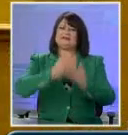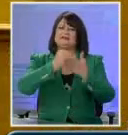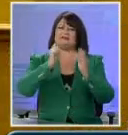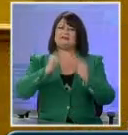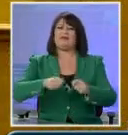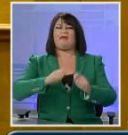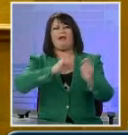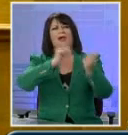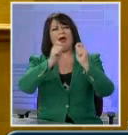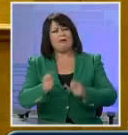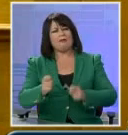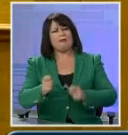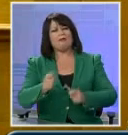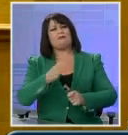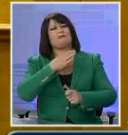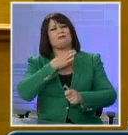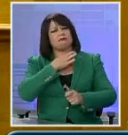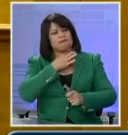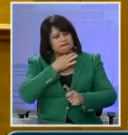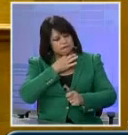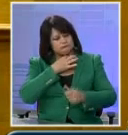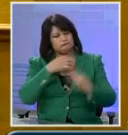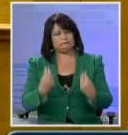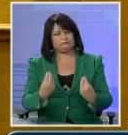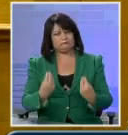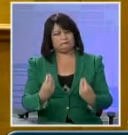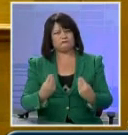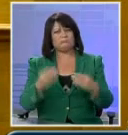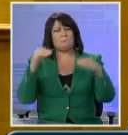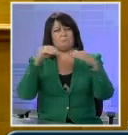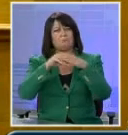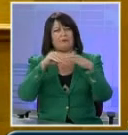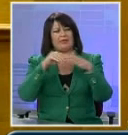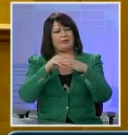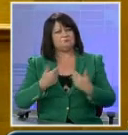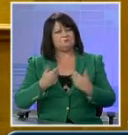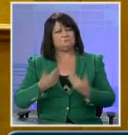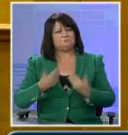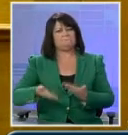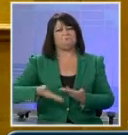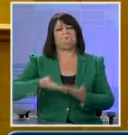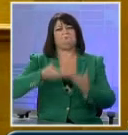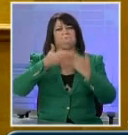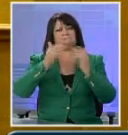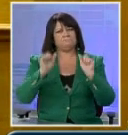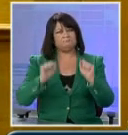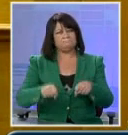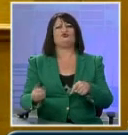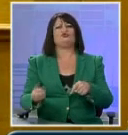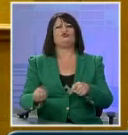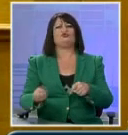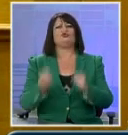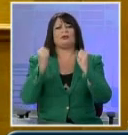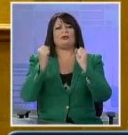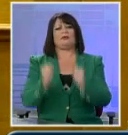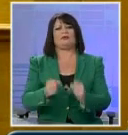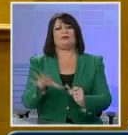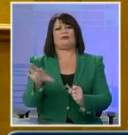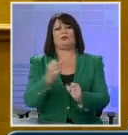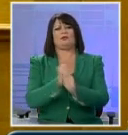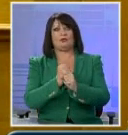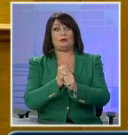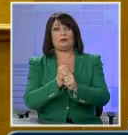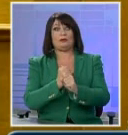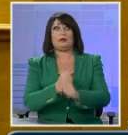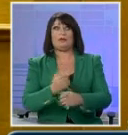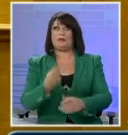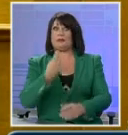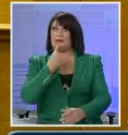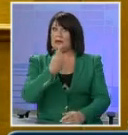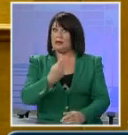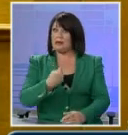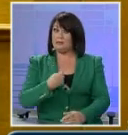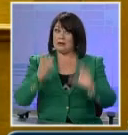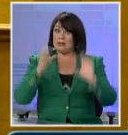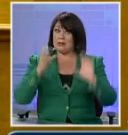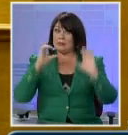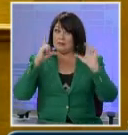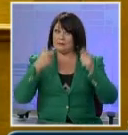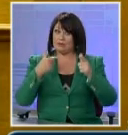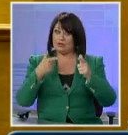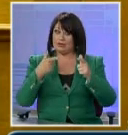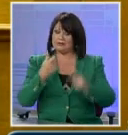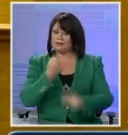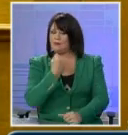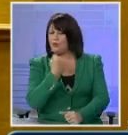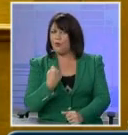που χρειάζονται για τη βελτίωση του επενδυτικού περιβάλλοντος και τη δημιουργία νέων θέσεων. Λέμε όμως ότι μας βρίσκεται